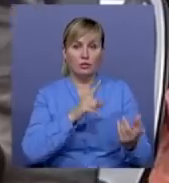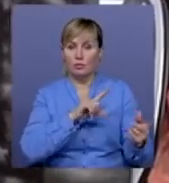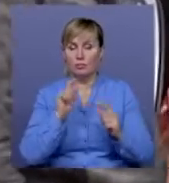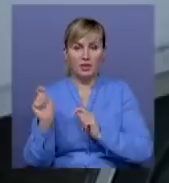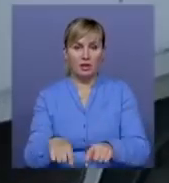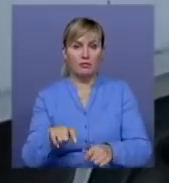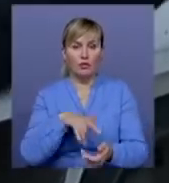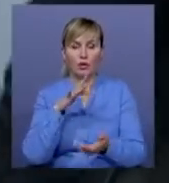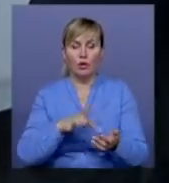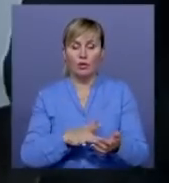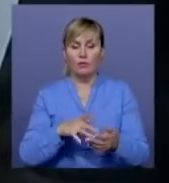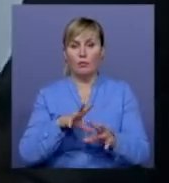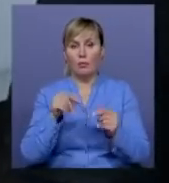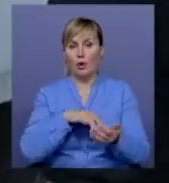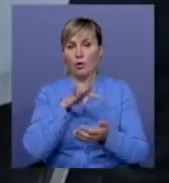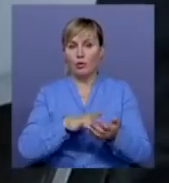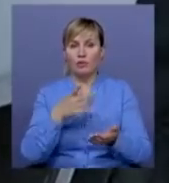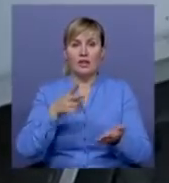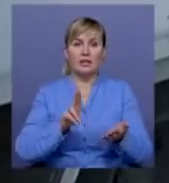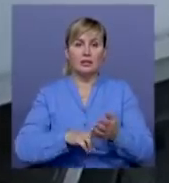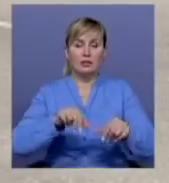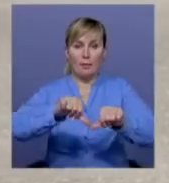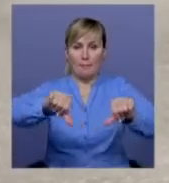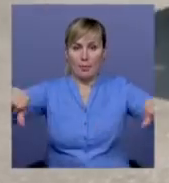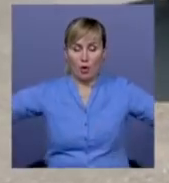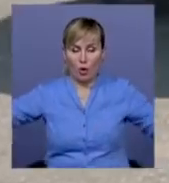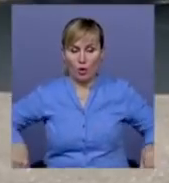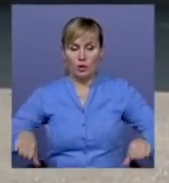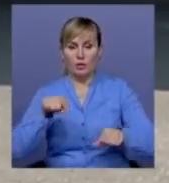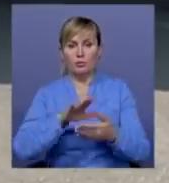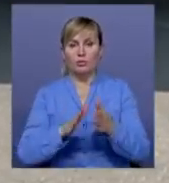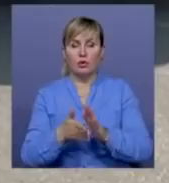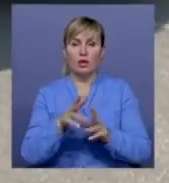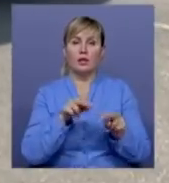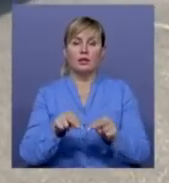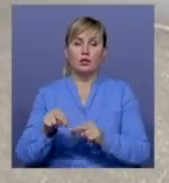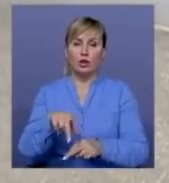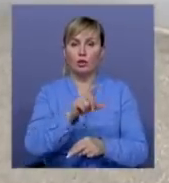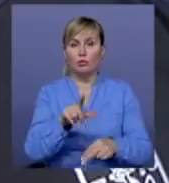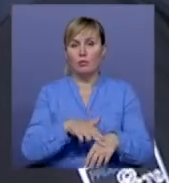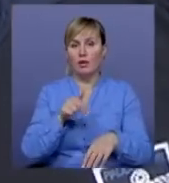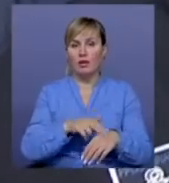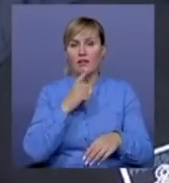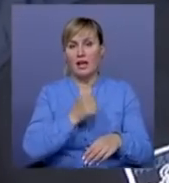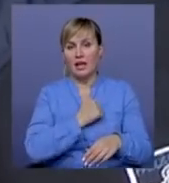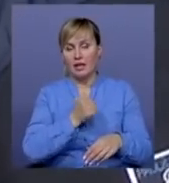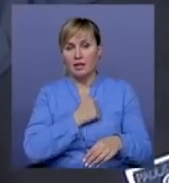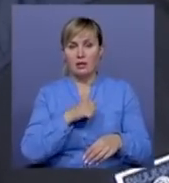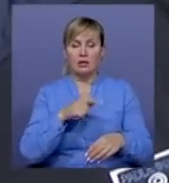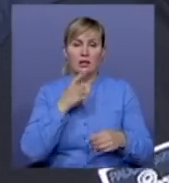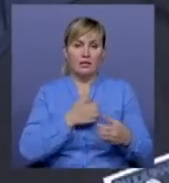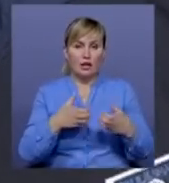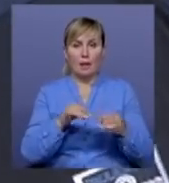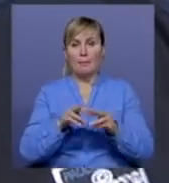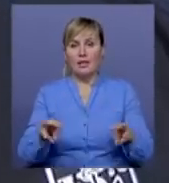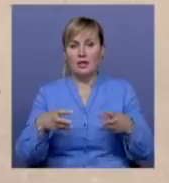приехать в город. Всего по городу установлено 27 таких блокпостов. Там ситуацию контролируют сотрудники полиции, военнослужащие Нацгвардии и